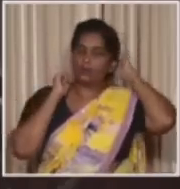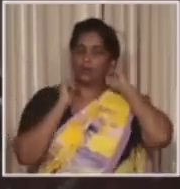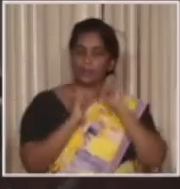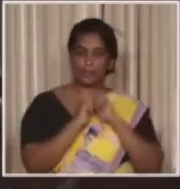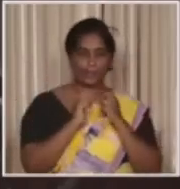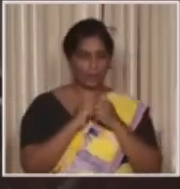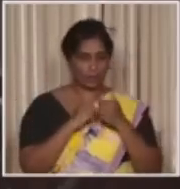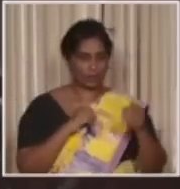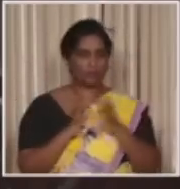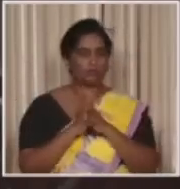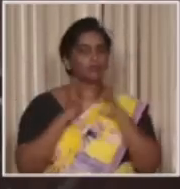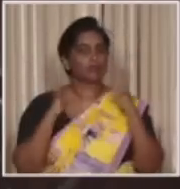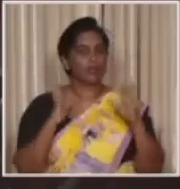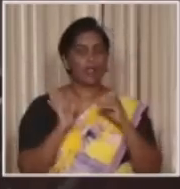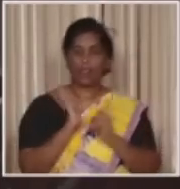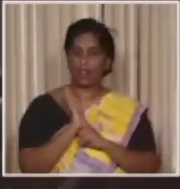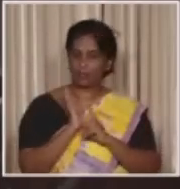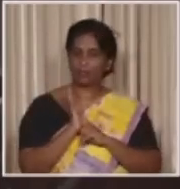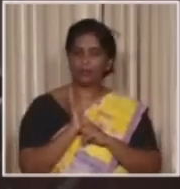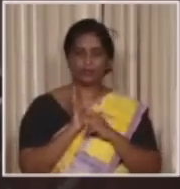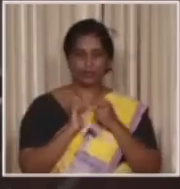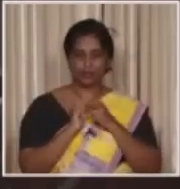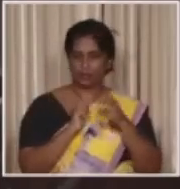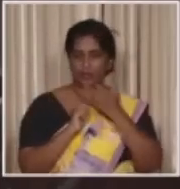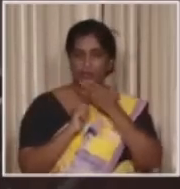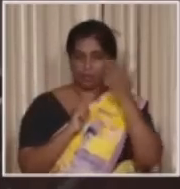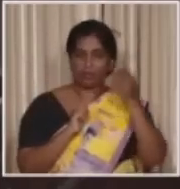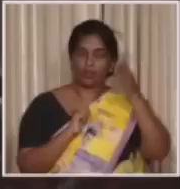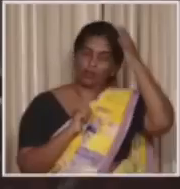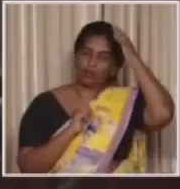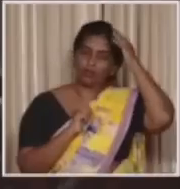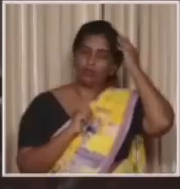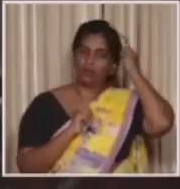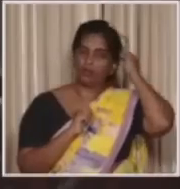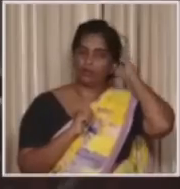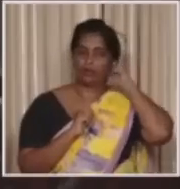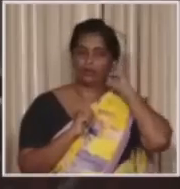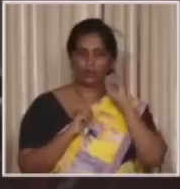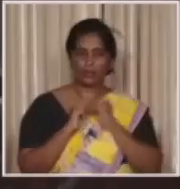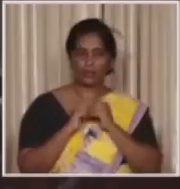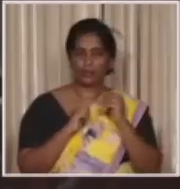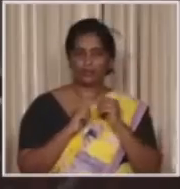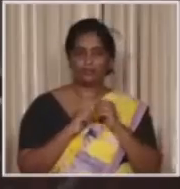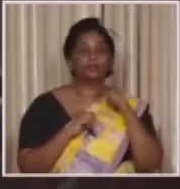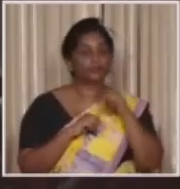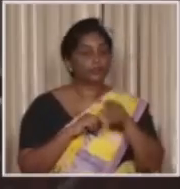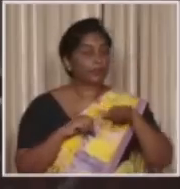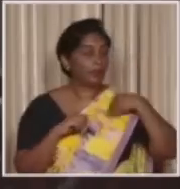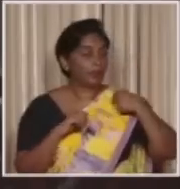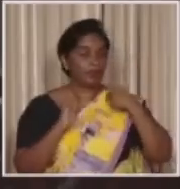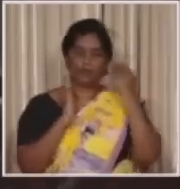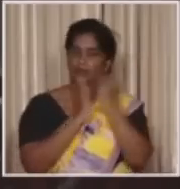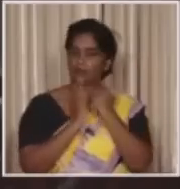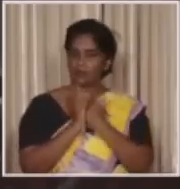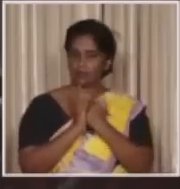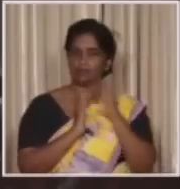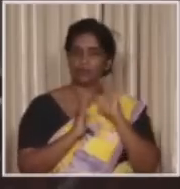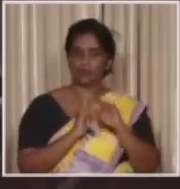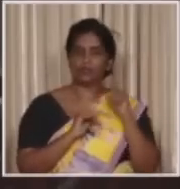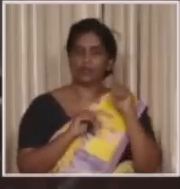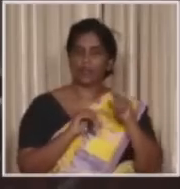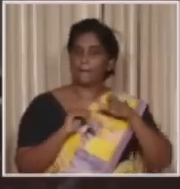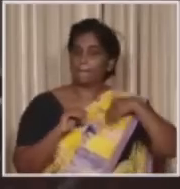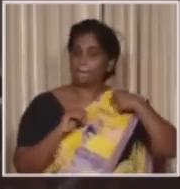විසඳුම් හුඟක් ලිබරල් එකොනොමික්ස්ලට තියෙන්න පුළුවන්. හැබැයි මේක ඔබතුමාට විනාඩි දෙක කාලයක් තියෙනවා. මේකේ ප්‍රින්සිපල් ඉෂු එකක් තියෙනවා.